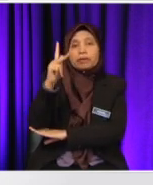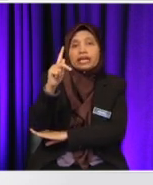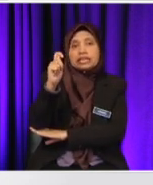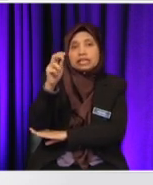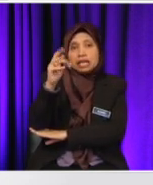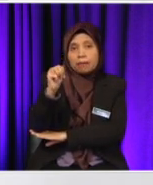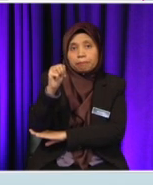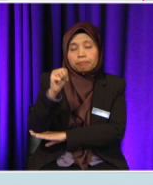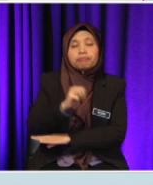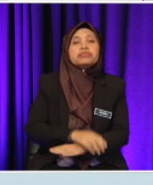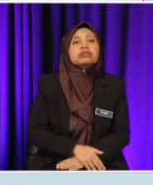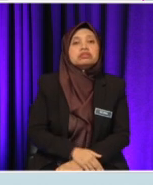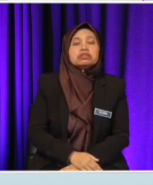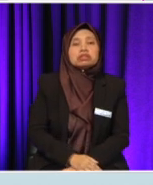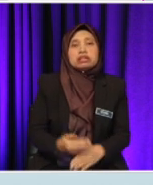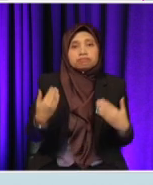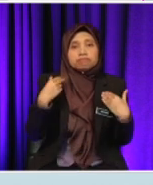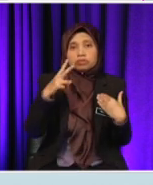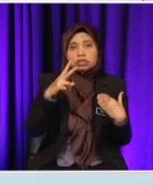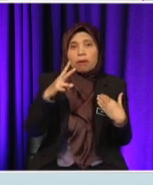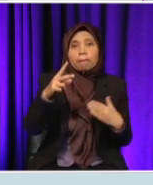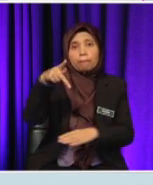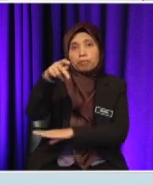2 watak lain yang terdapat pada